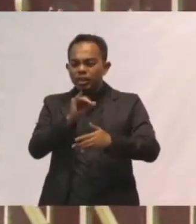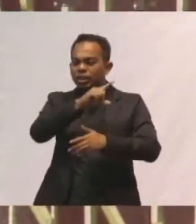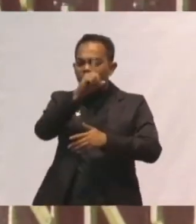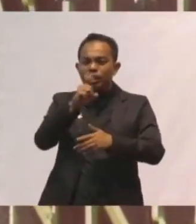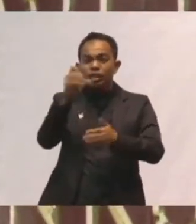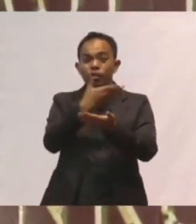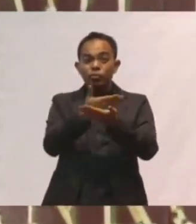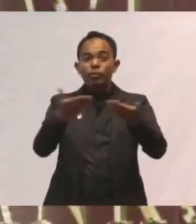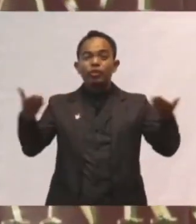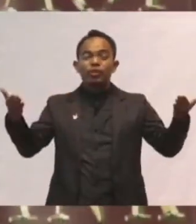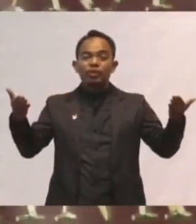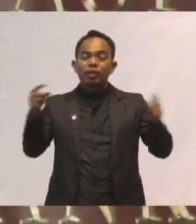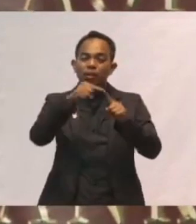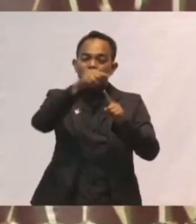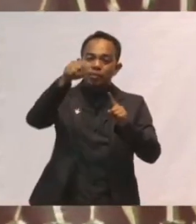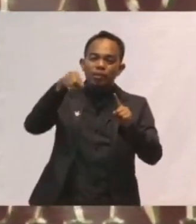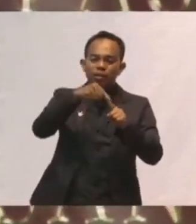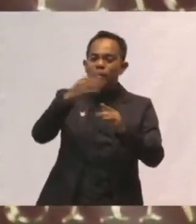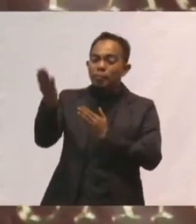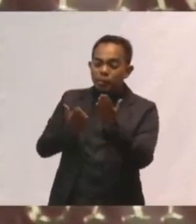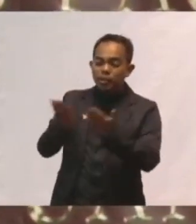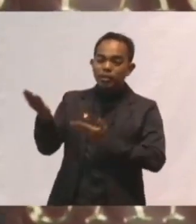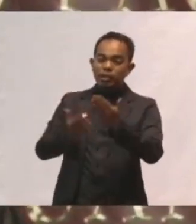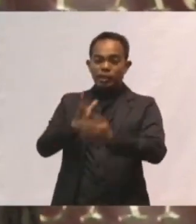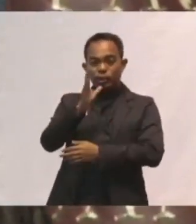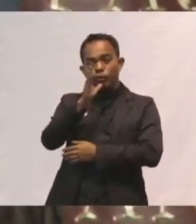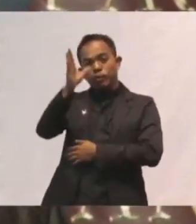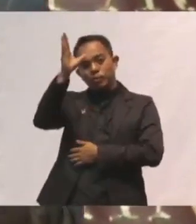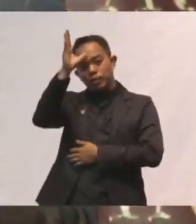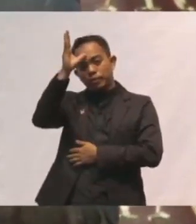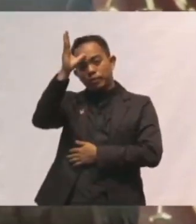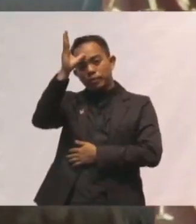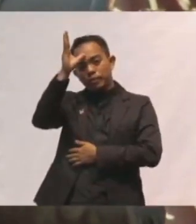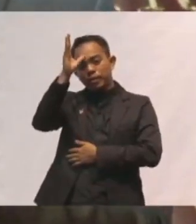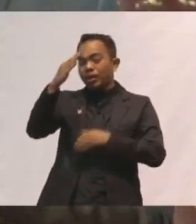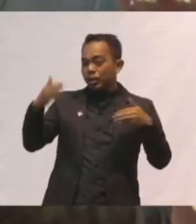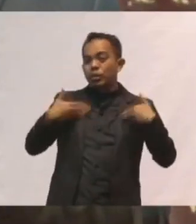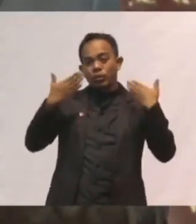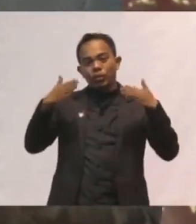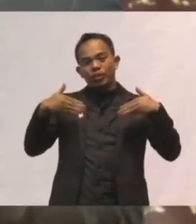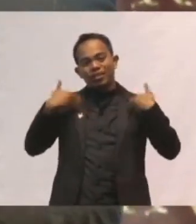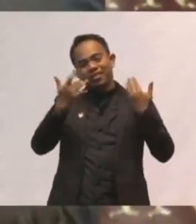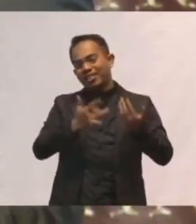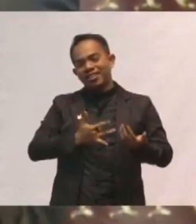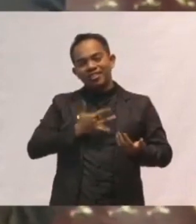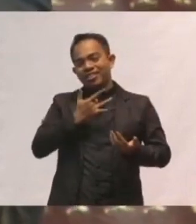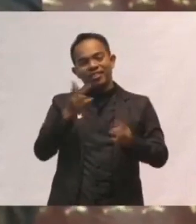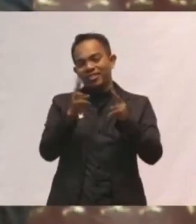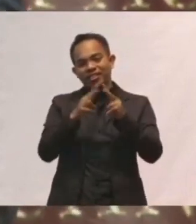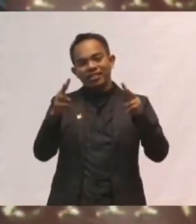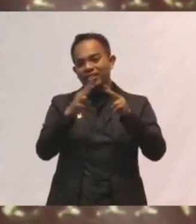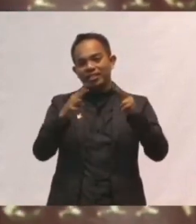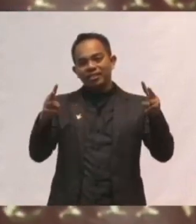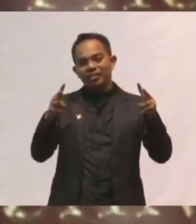sini, bila berbakti dengan ibu bapa, keseronokan, kebahagiaan itu